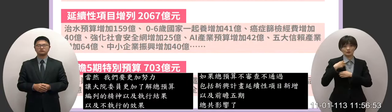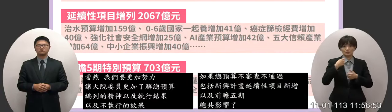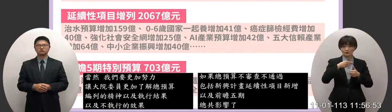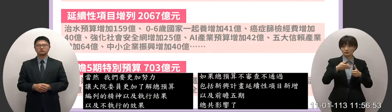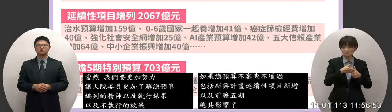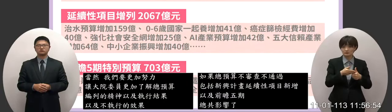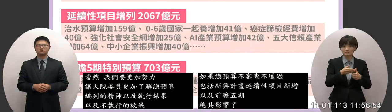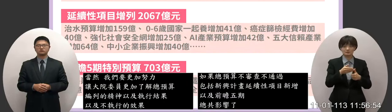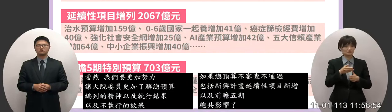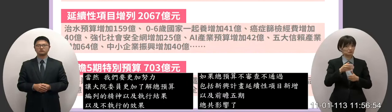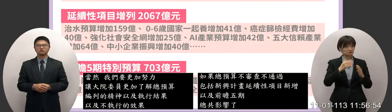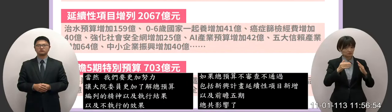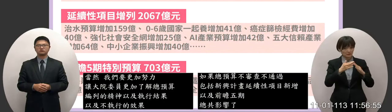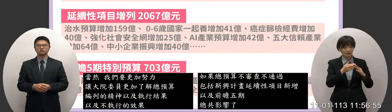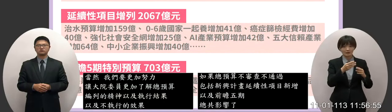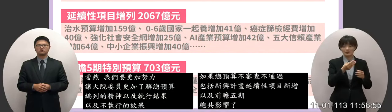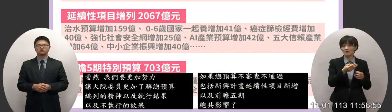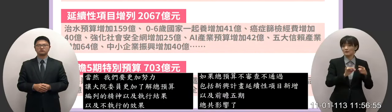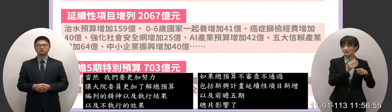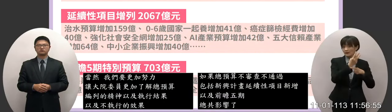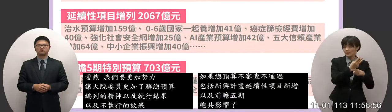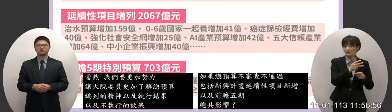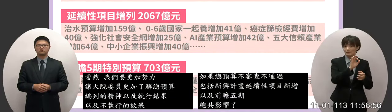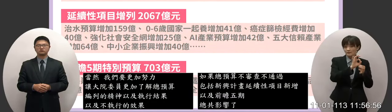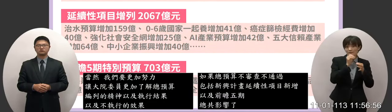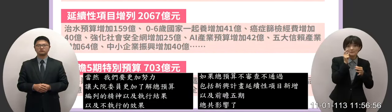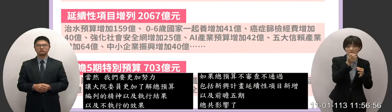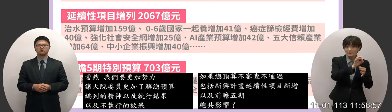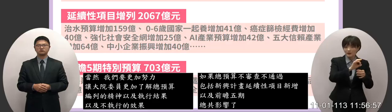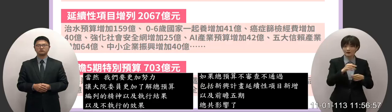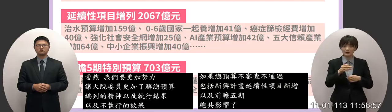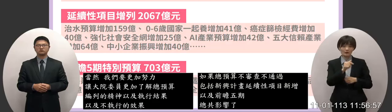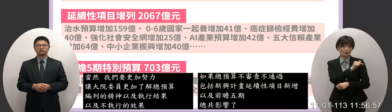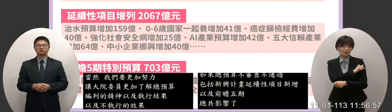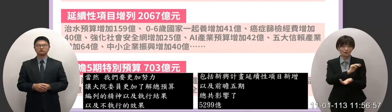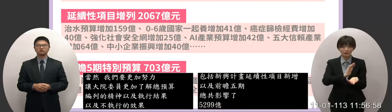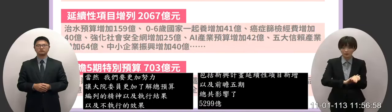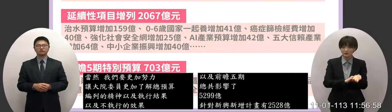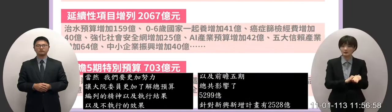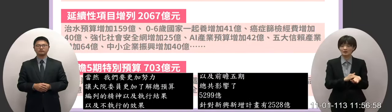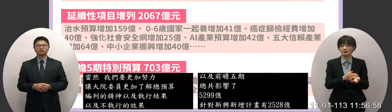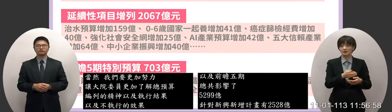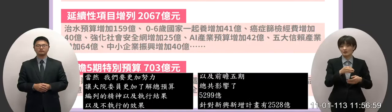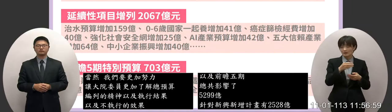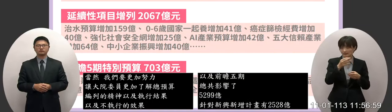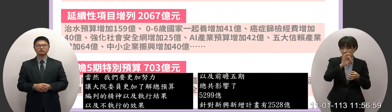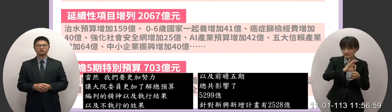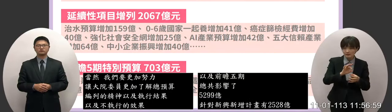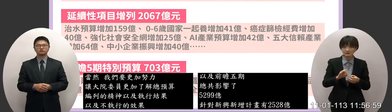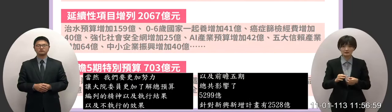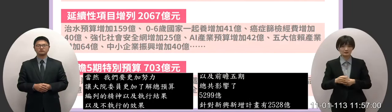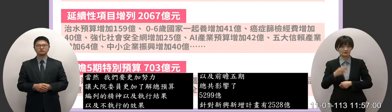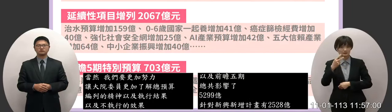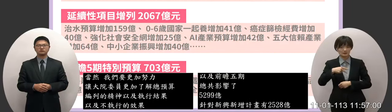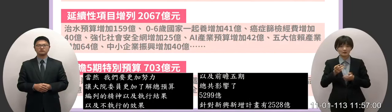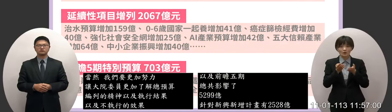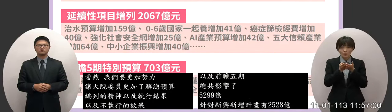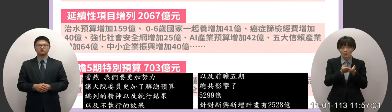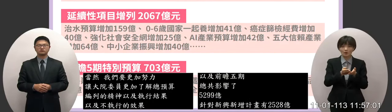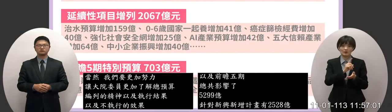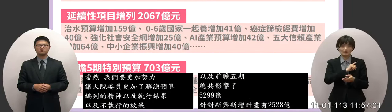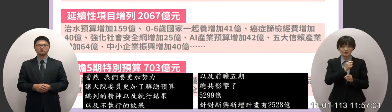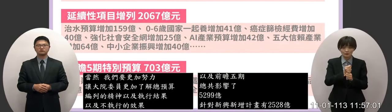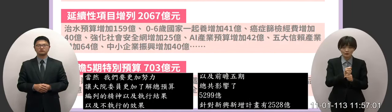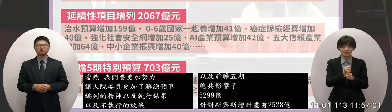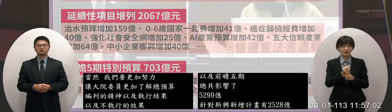薪，包括癌症新药的支付，包括我们护理的三班制的加给，包括我们浅见国造国防预